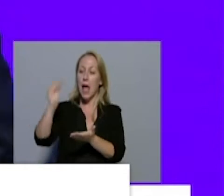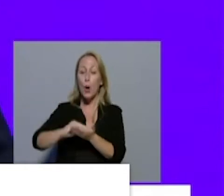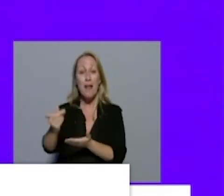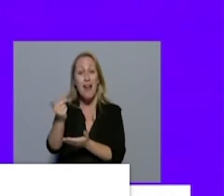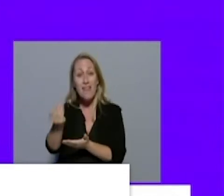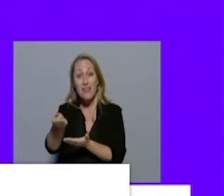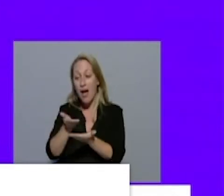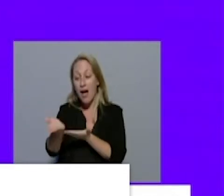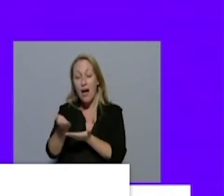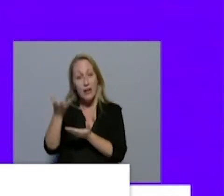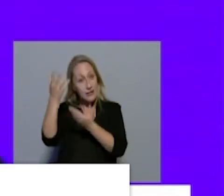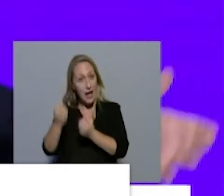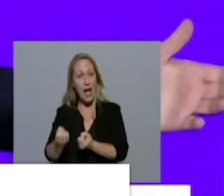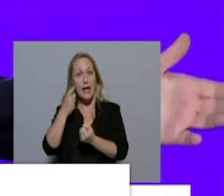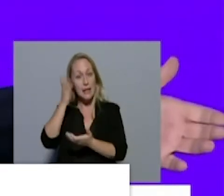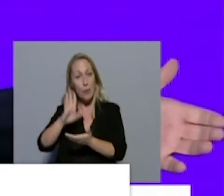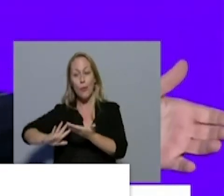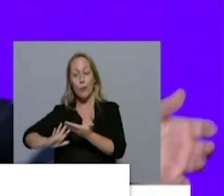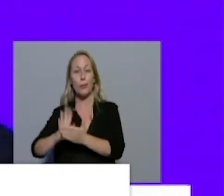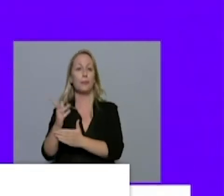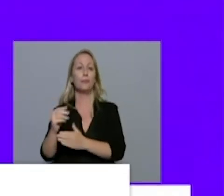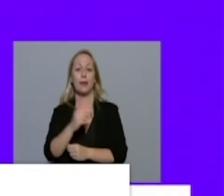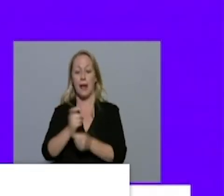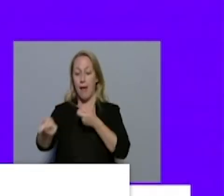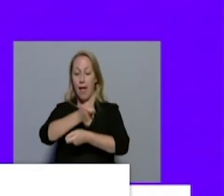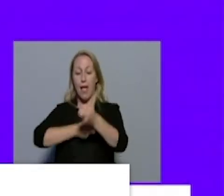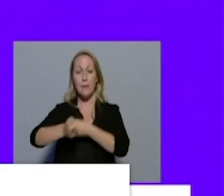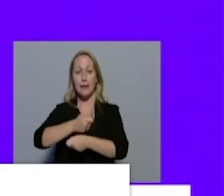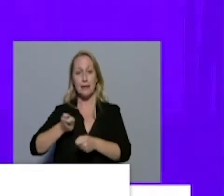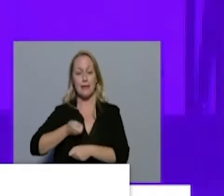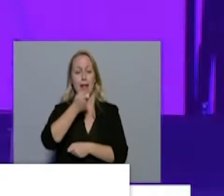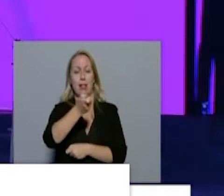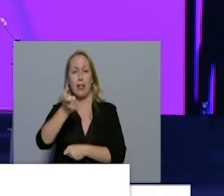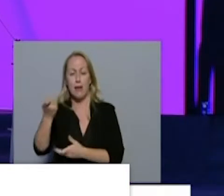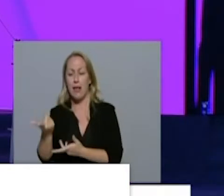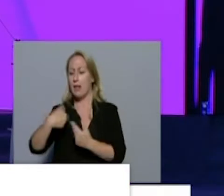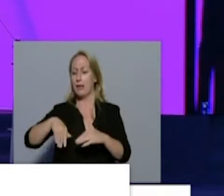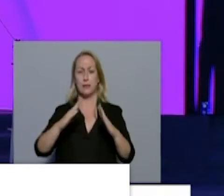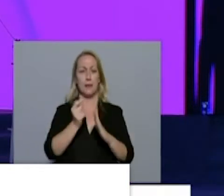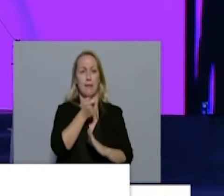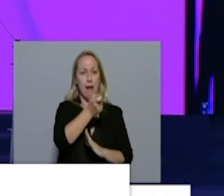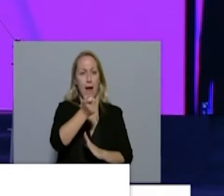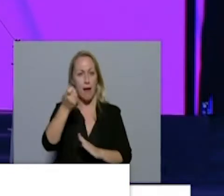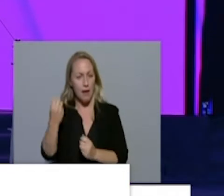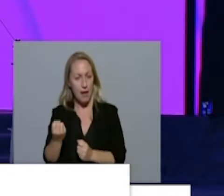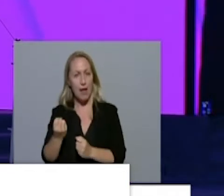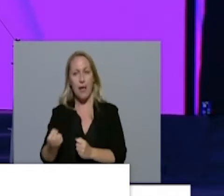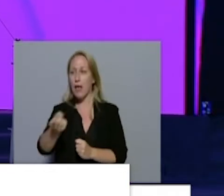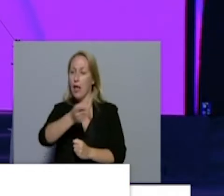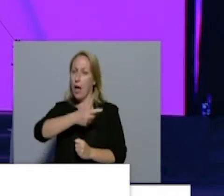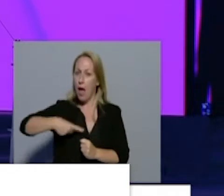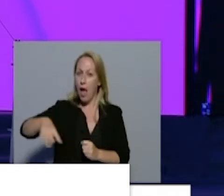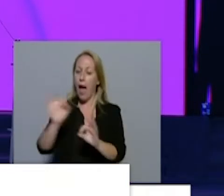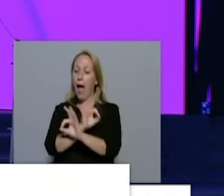ρευστότητα. Ενώ για τα χρέη των επιχειρήσεων και των οικοκυριών έχουμε ήδη έτοιμες